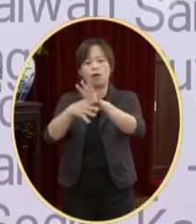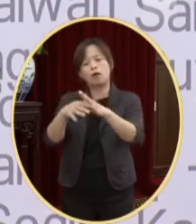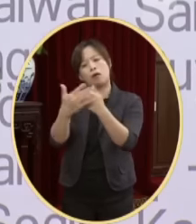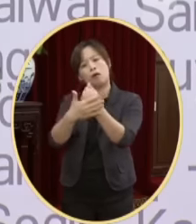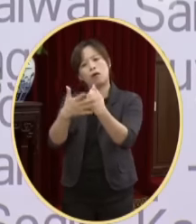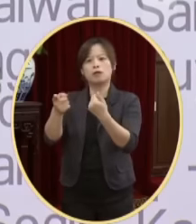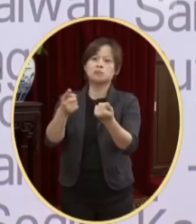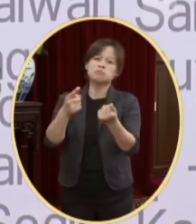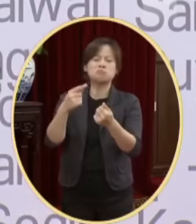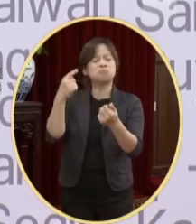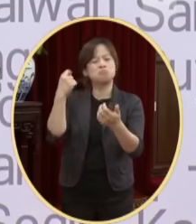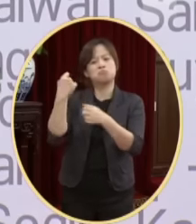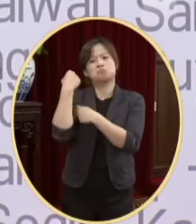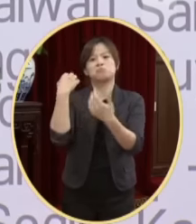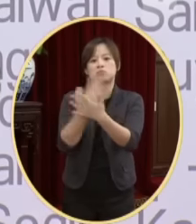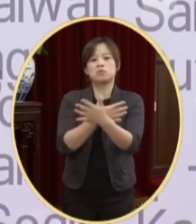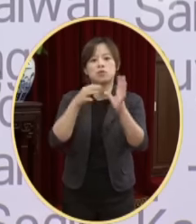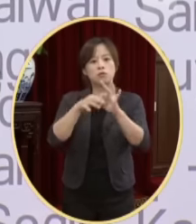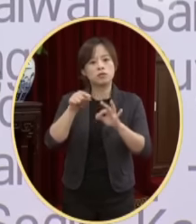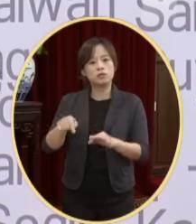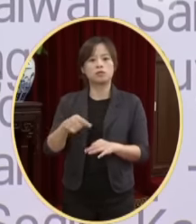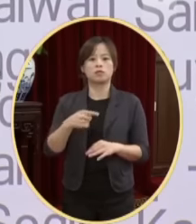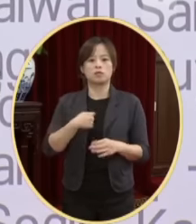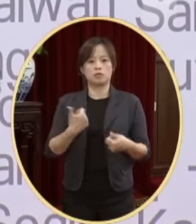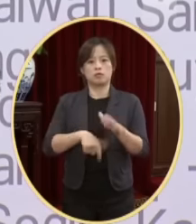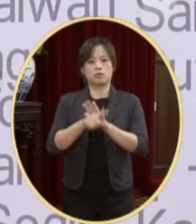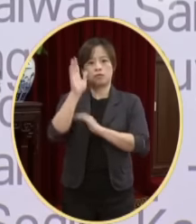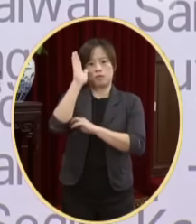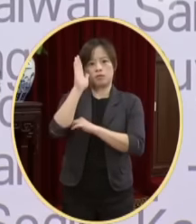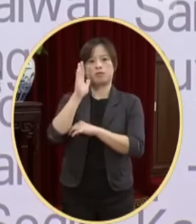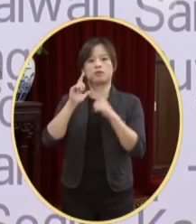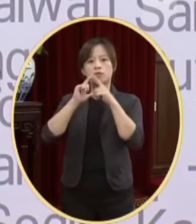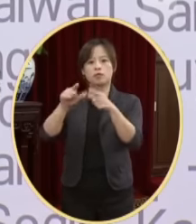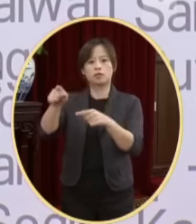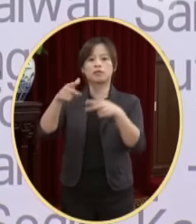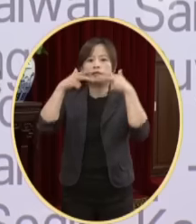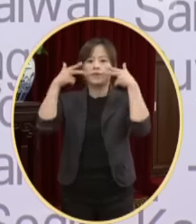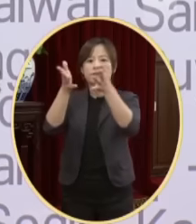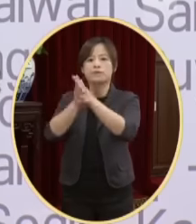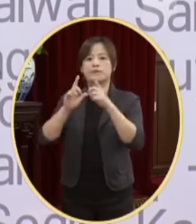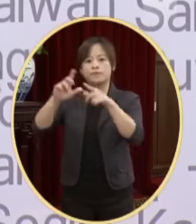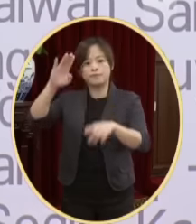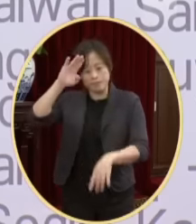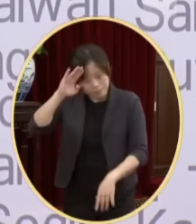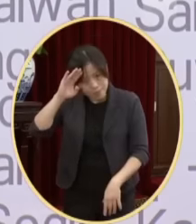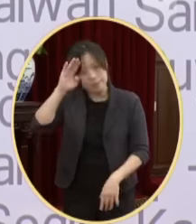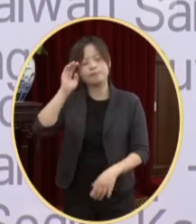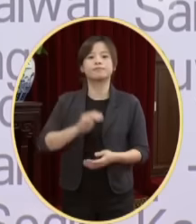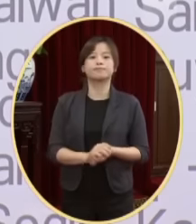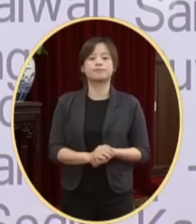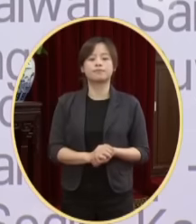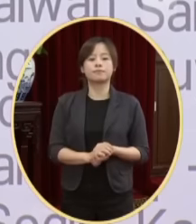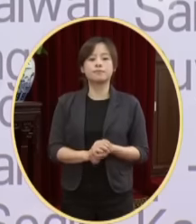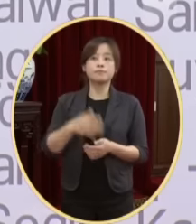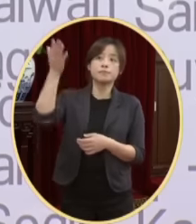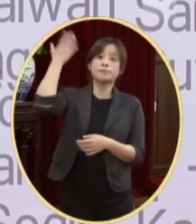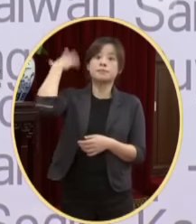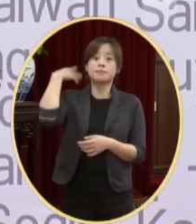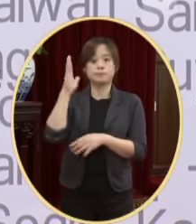护不够积极，为此我要代表政府向原住民族道歉。当